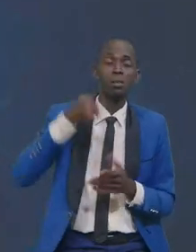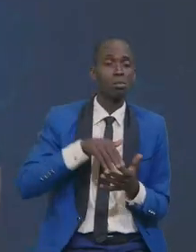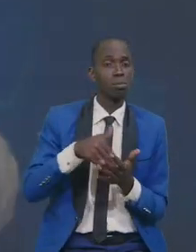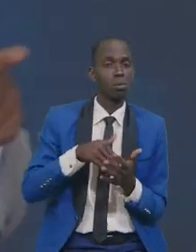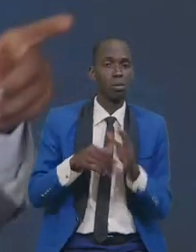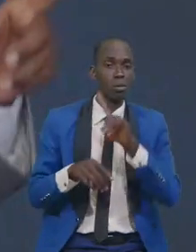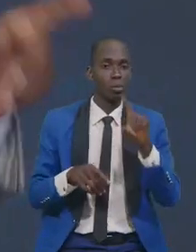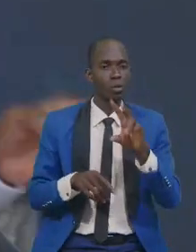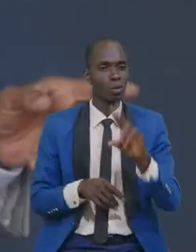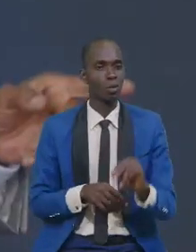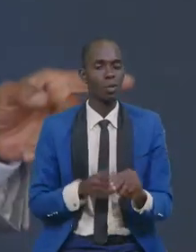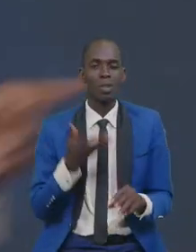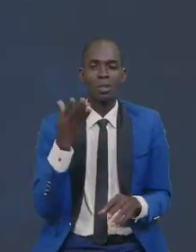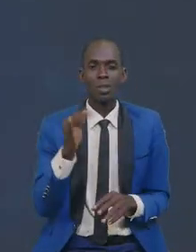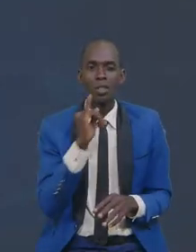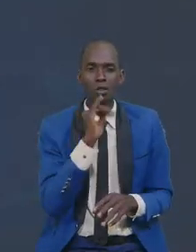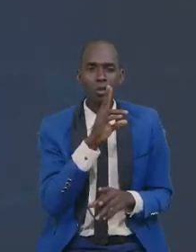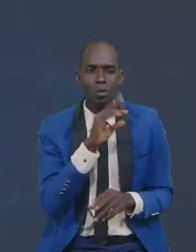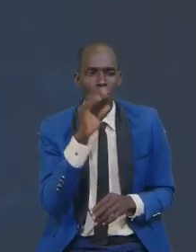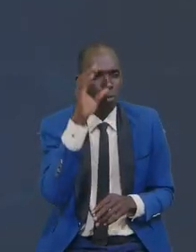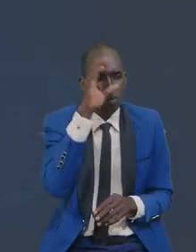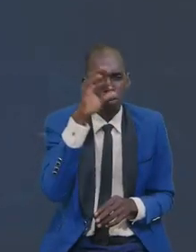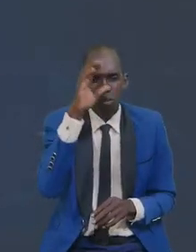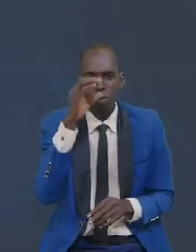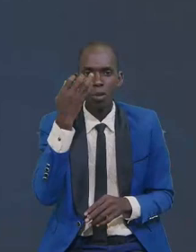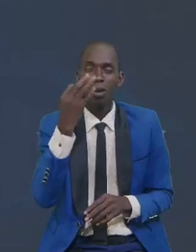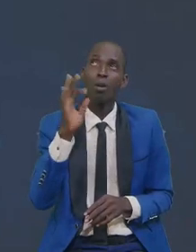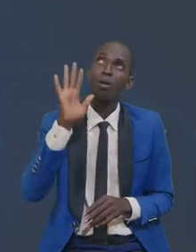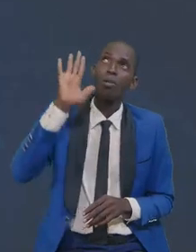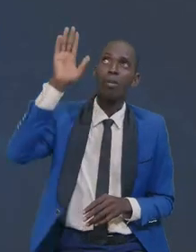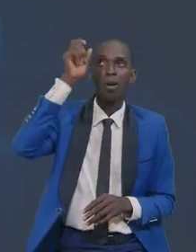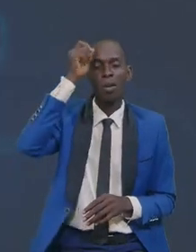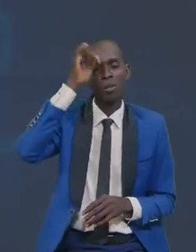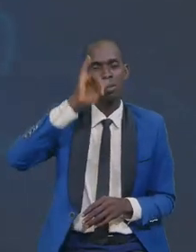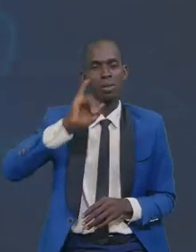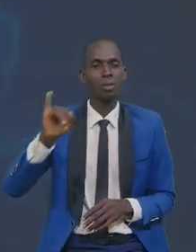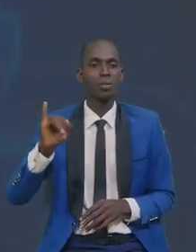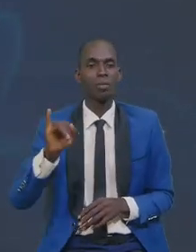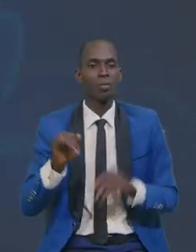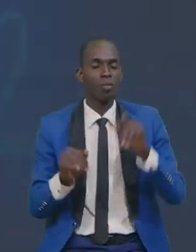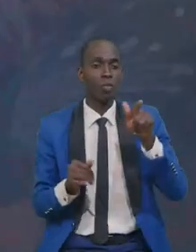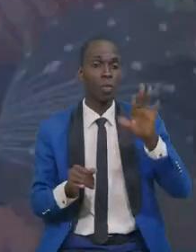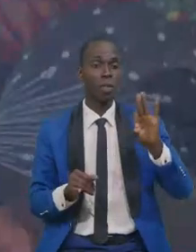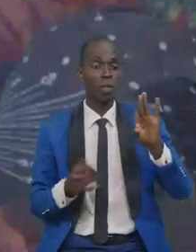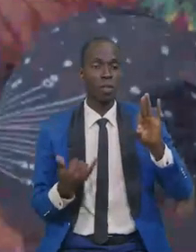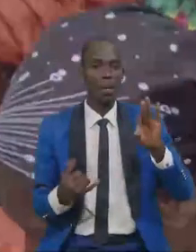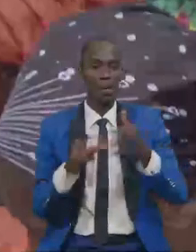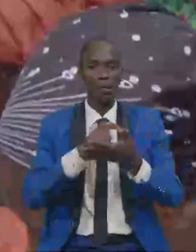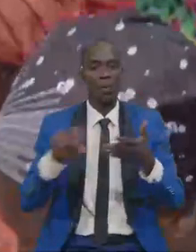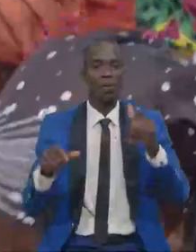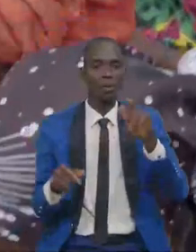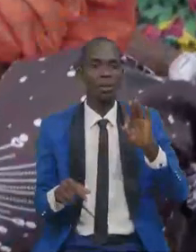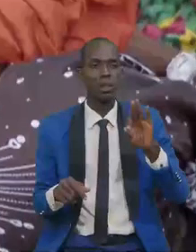se lasse point. On ne peut sonder son intelligence. Verset